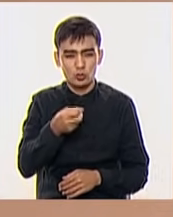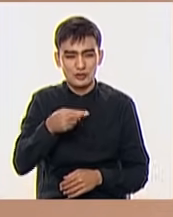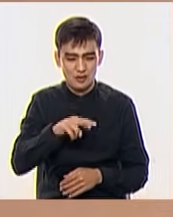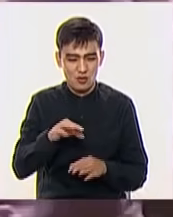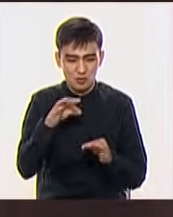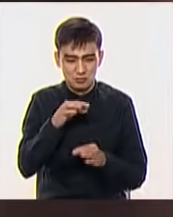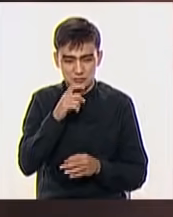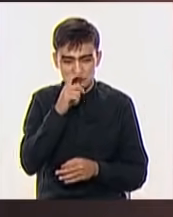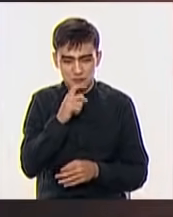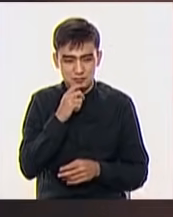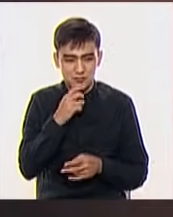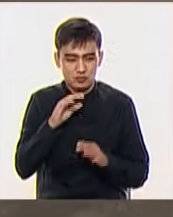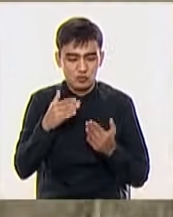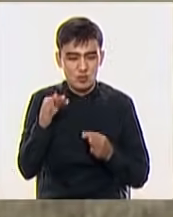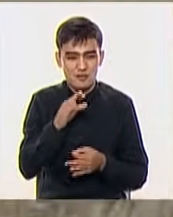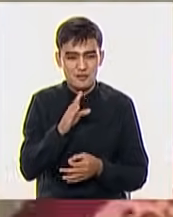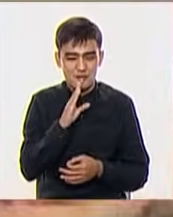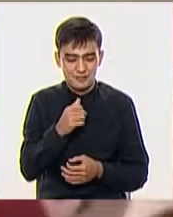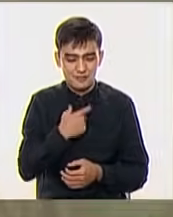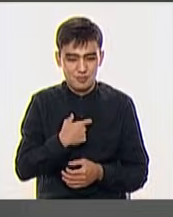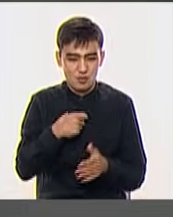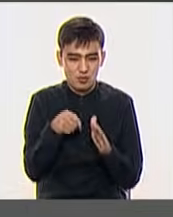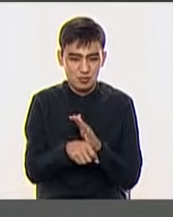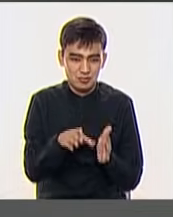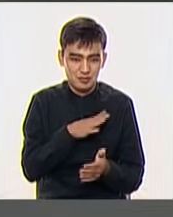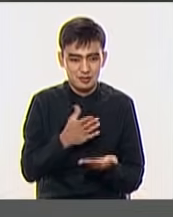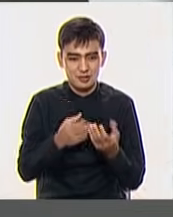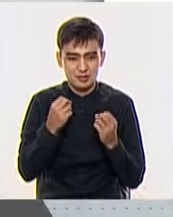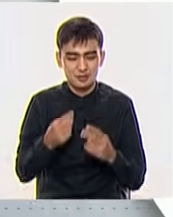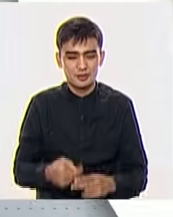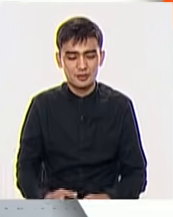загадочных обстоятельствах. Могла ли она покончить жизнь самоубийством?